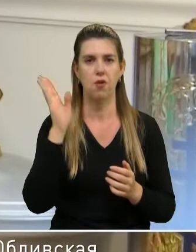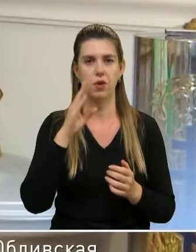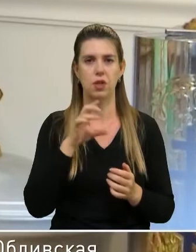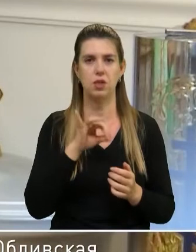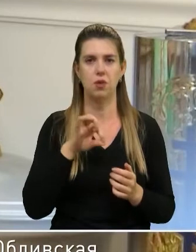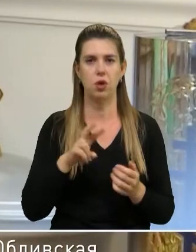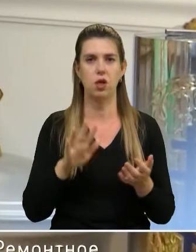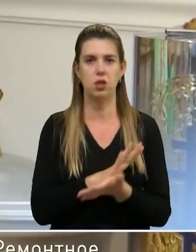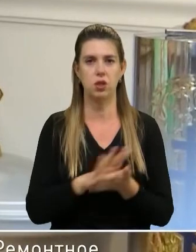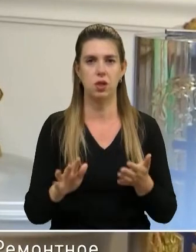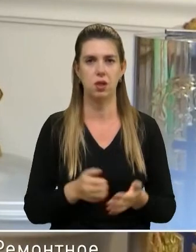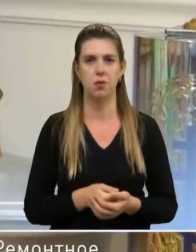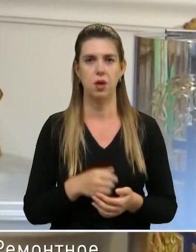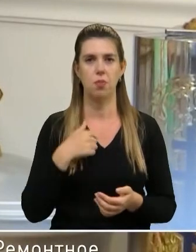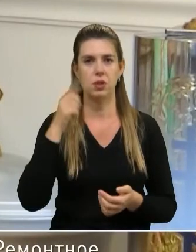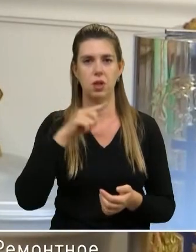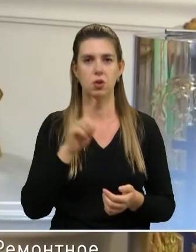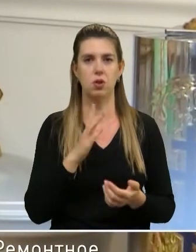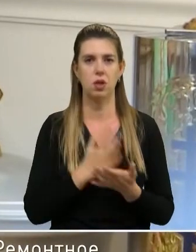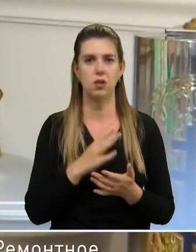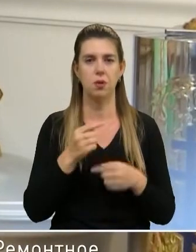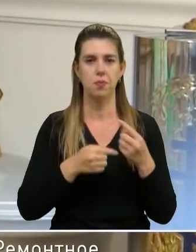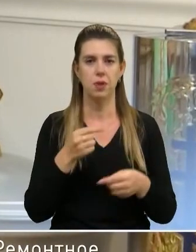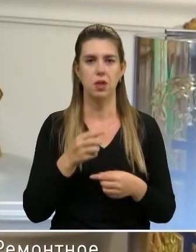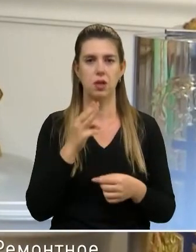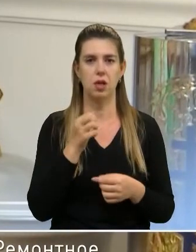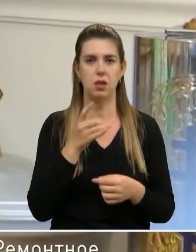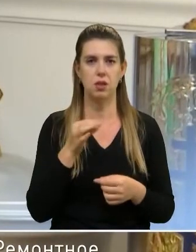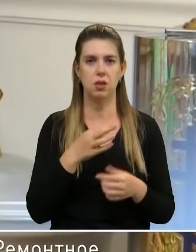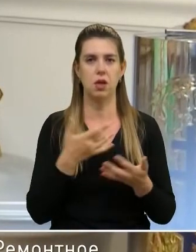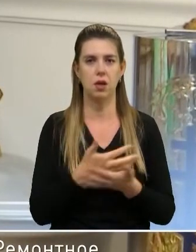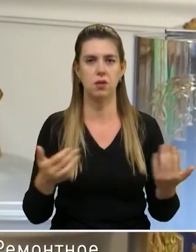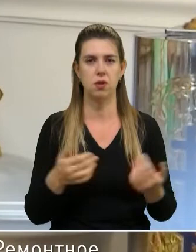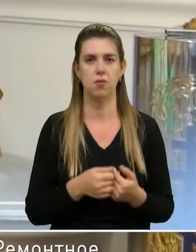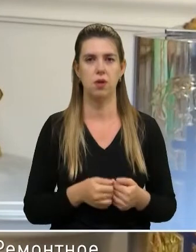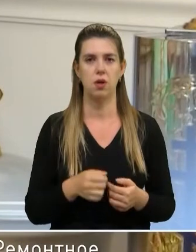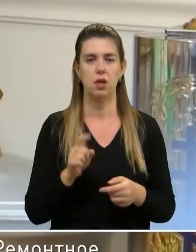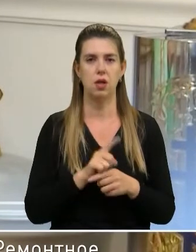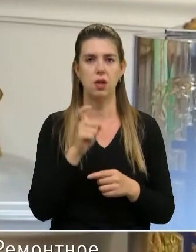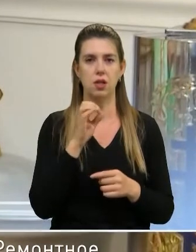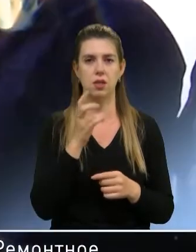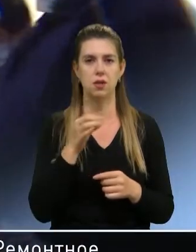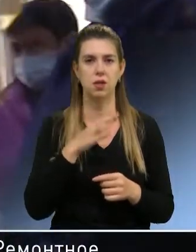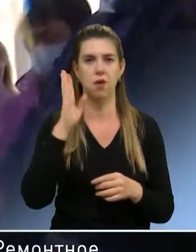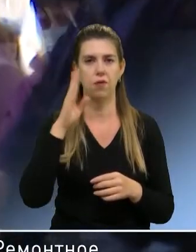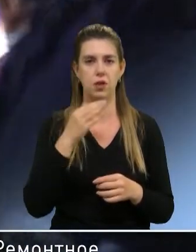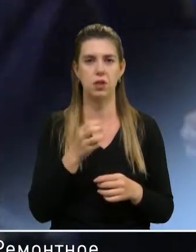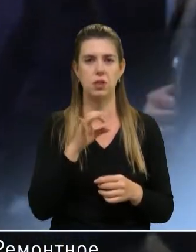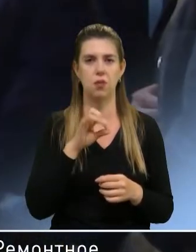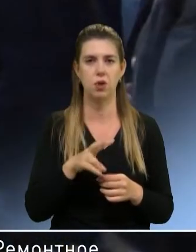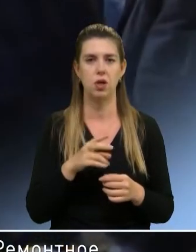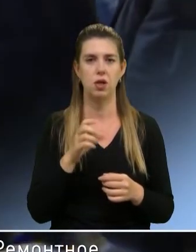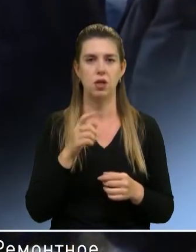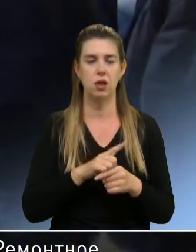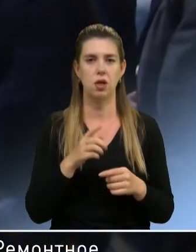символом очищения. Мы знаем, что в иудейской традиции, и в языческой традиции, и уже позже в христианской традиции вода означает символ очищения не только